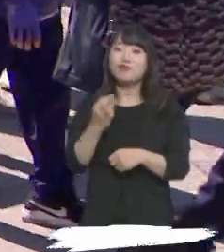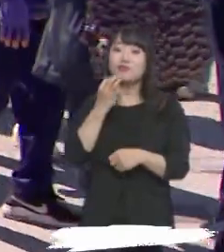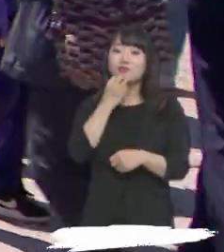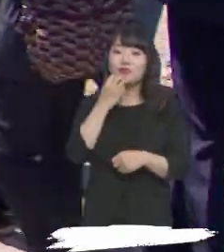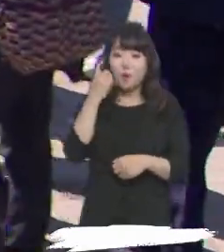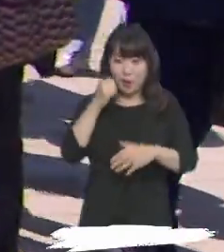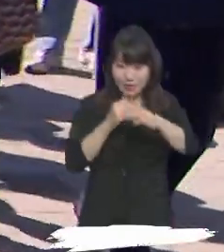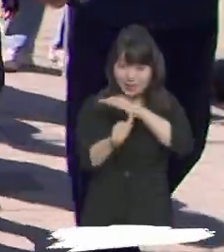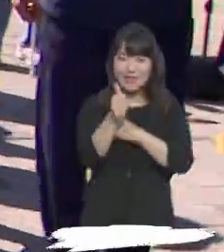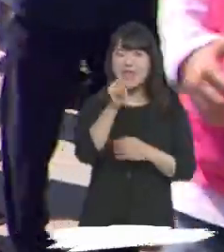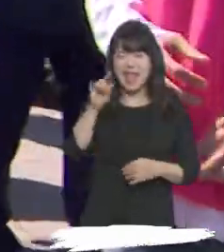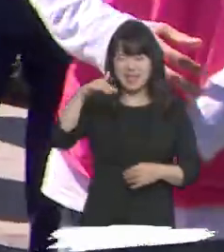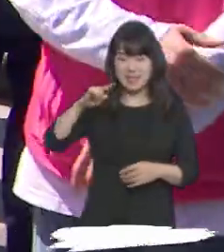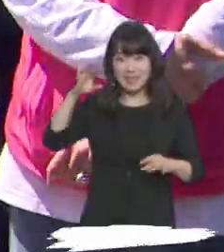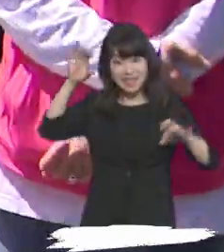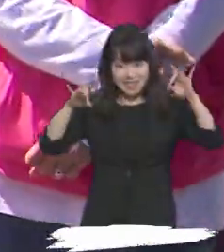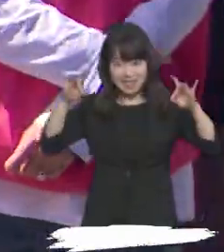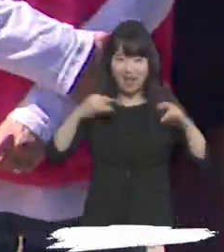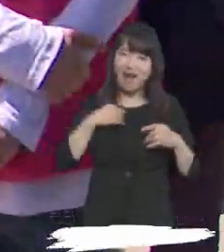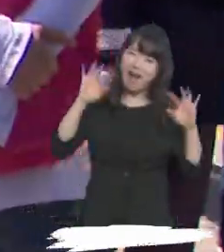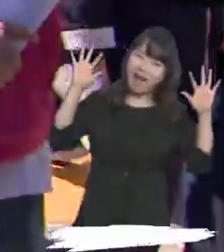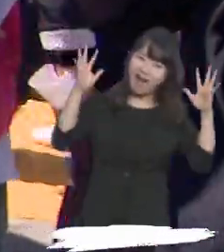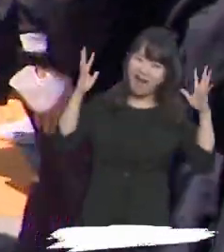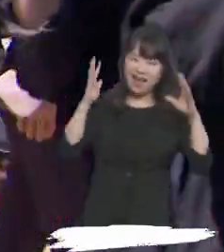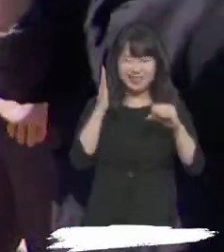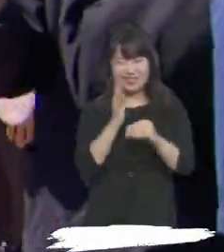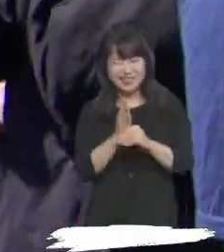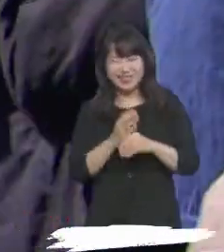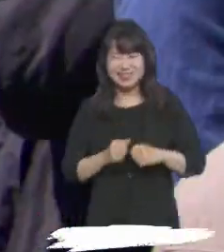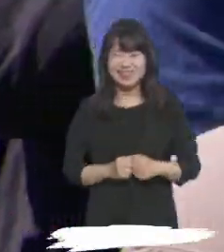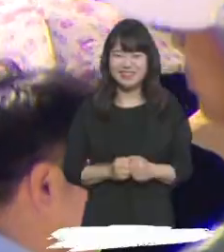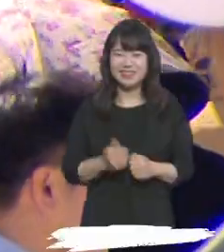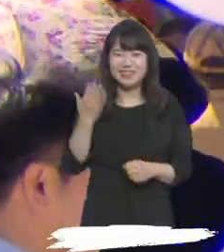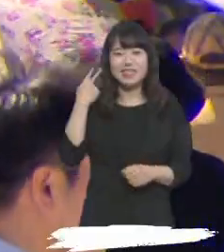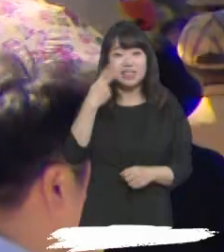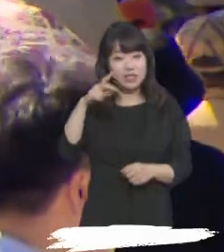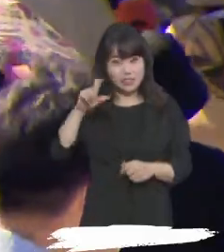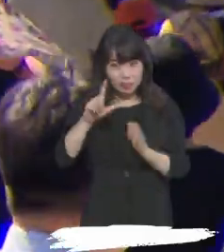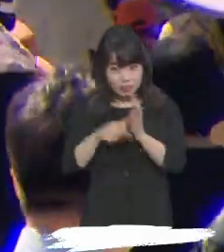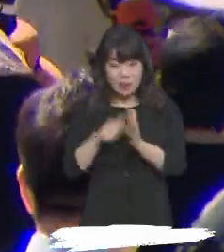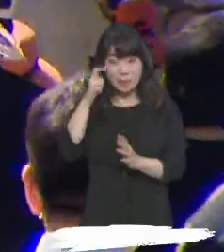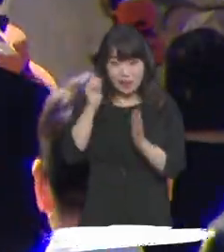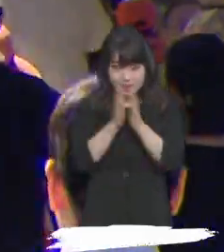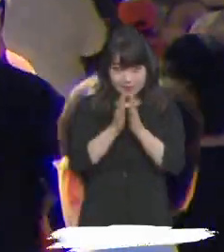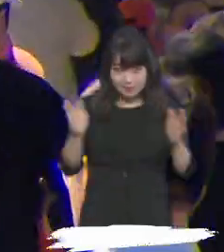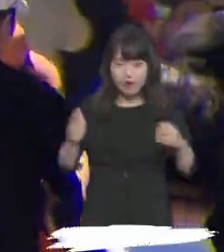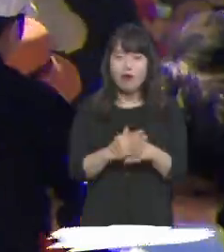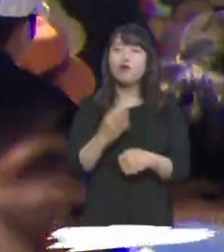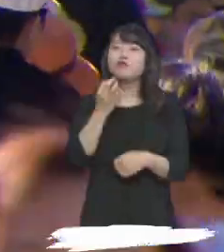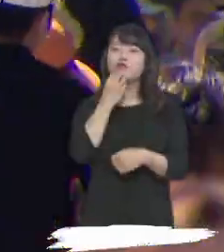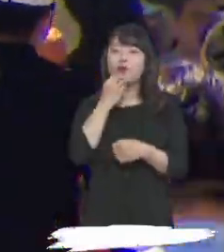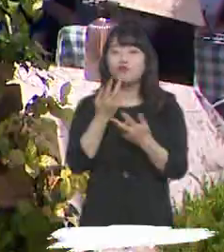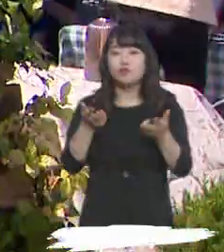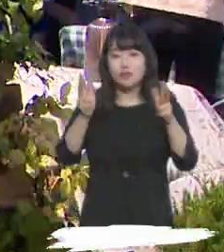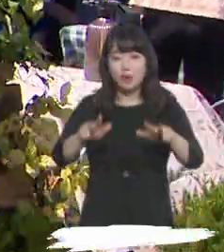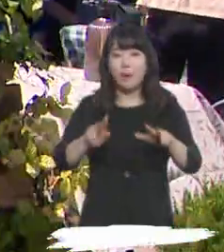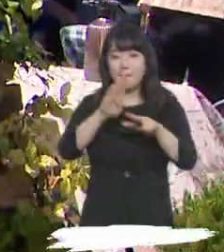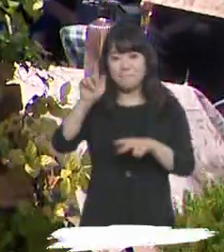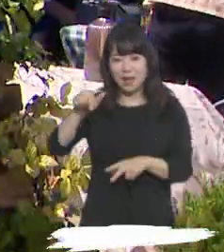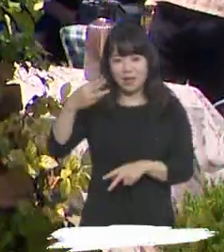마스코트 해치가 시민들을 반깁니다. 지난 2015년부터 진행해온